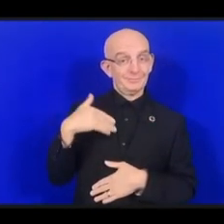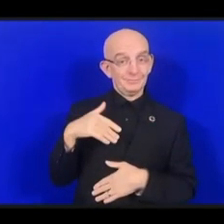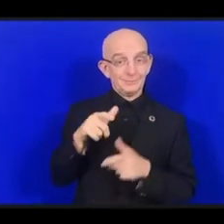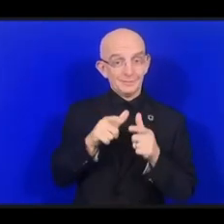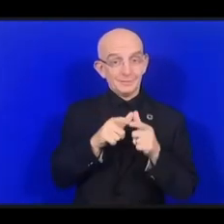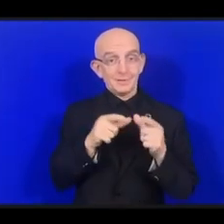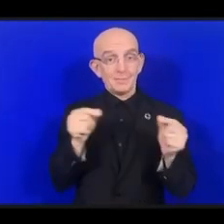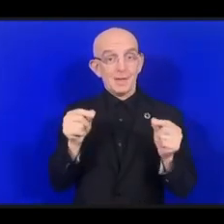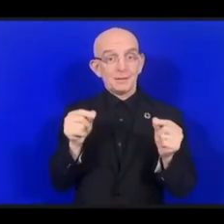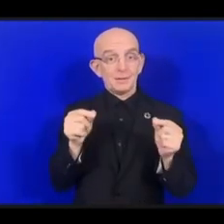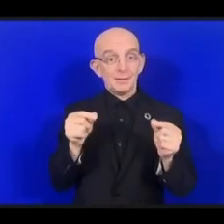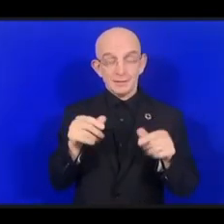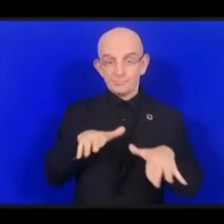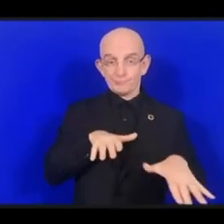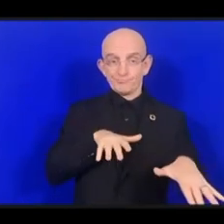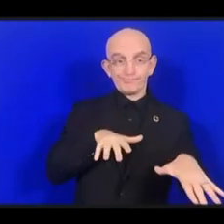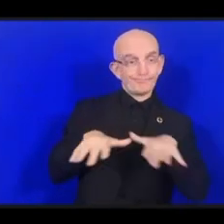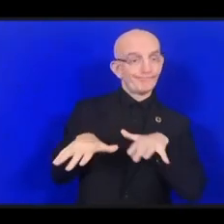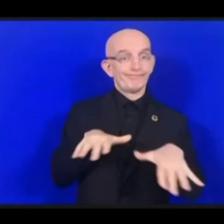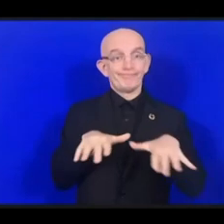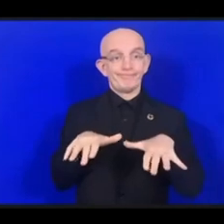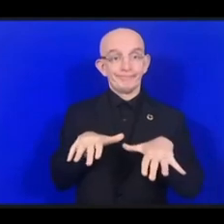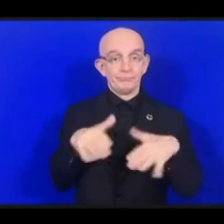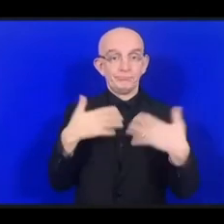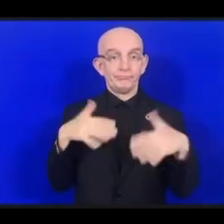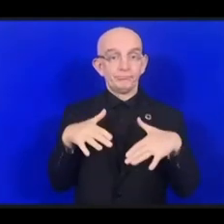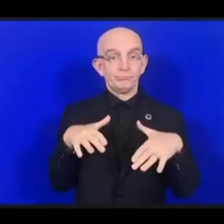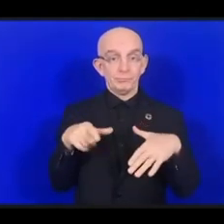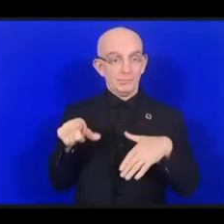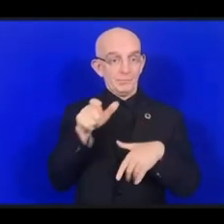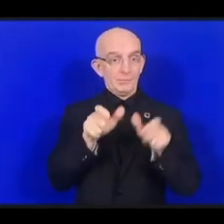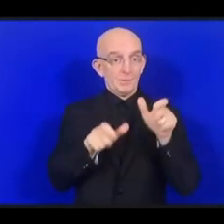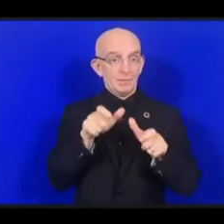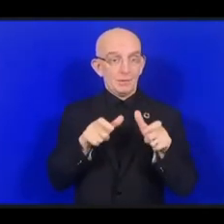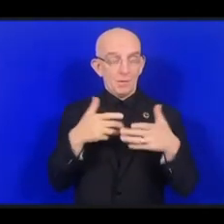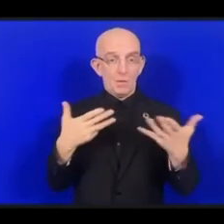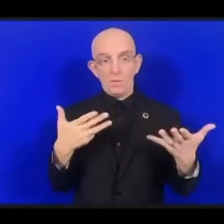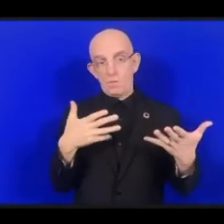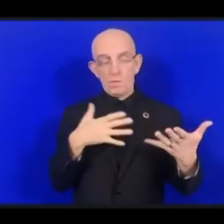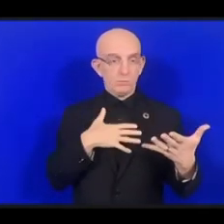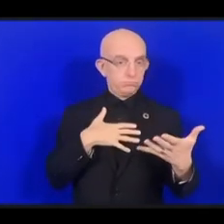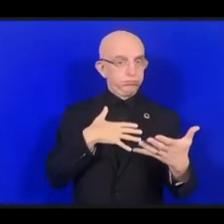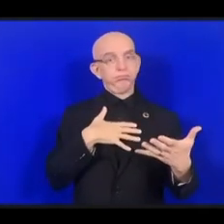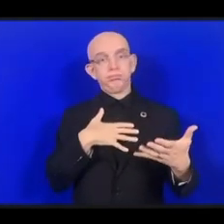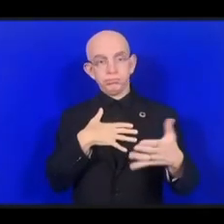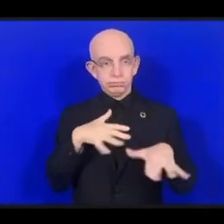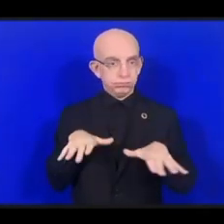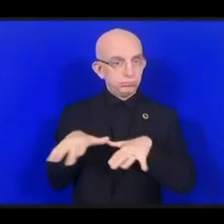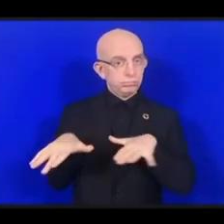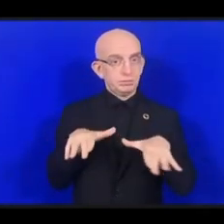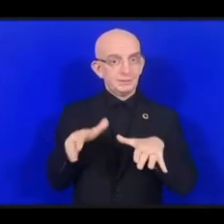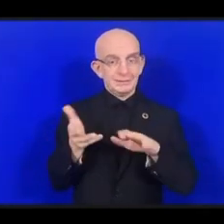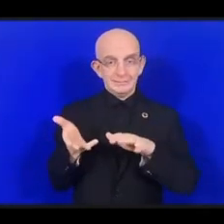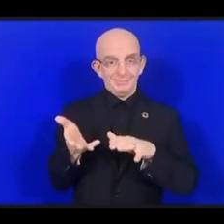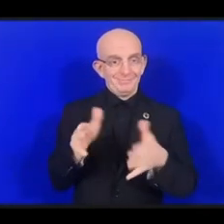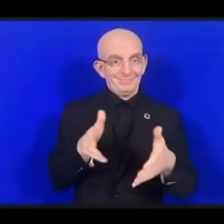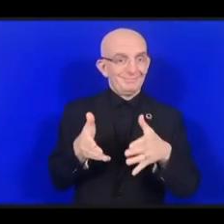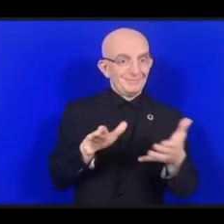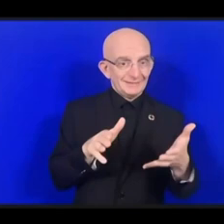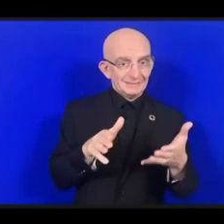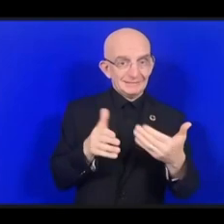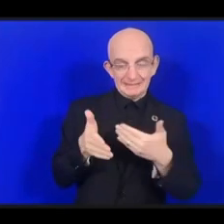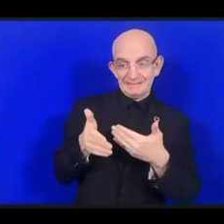produit il a été suivi d'un tsunami et de l'accident de la centrale nucléaire qui ont constitué une